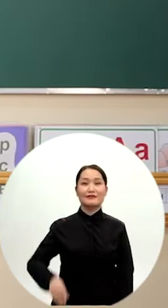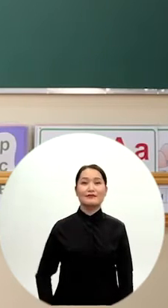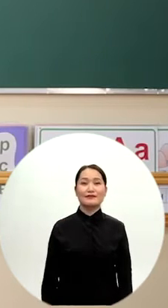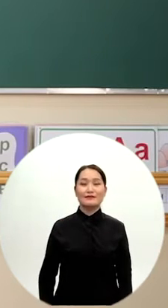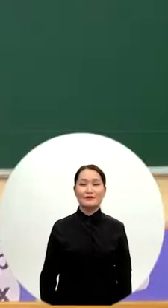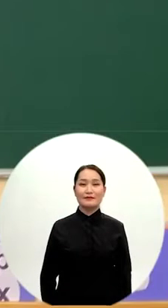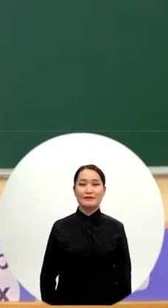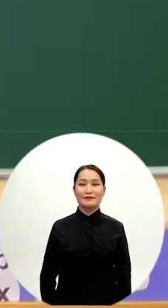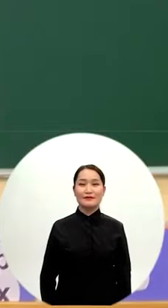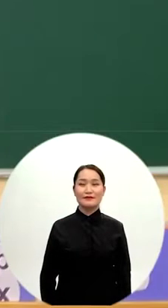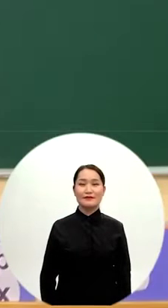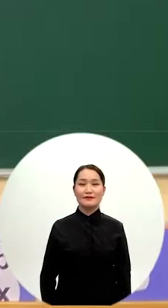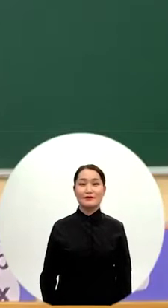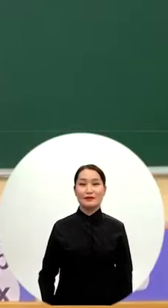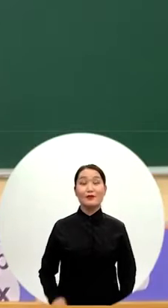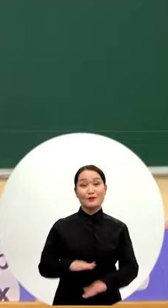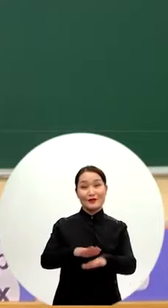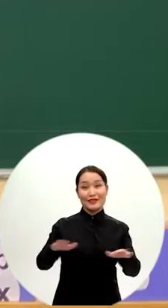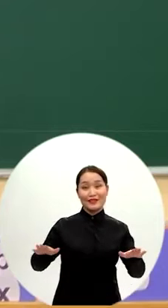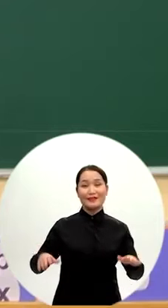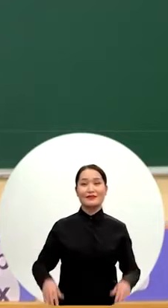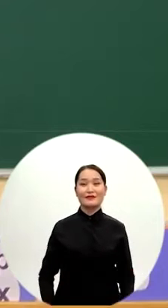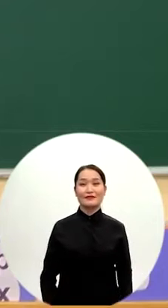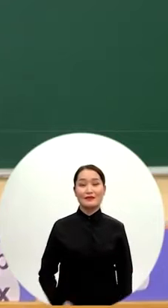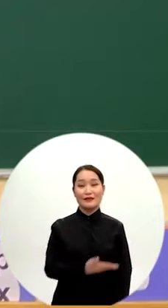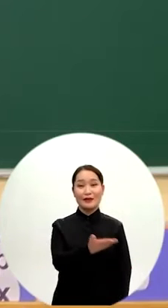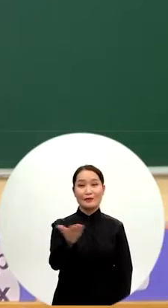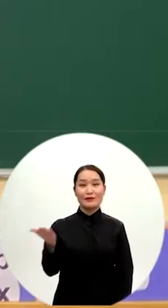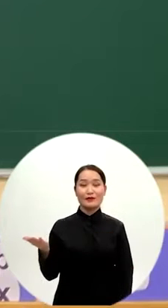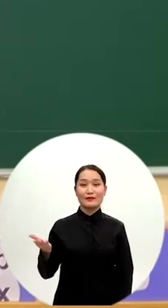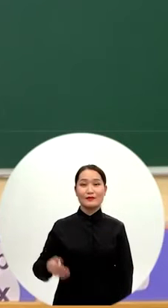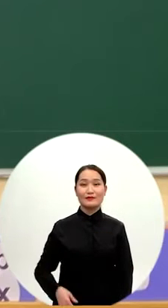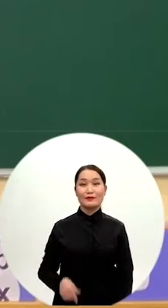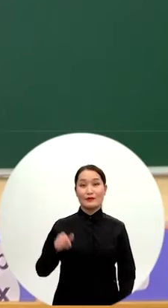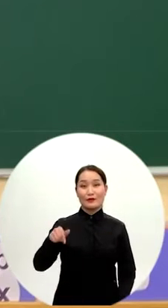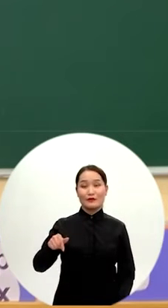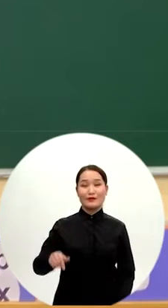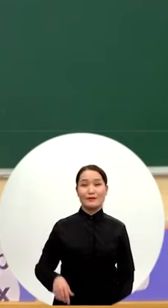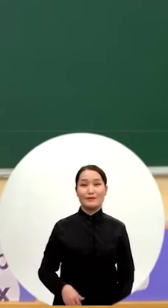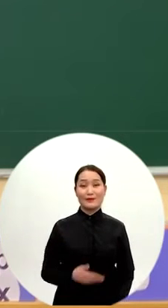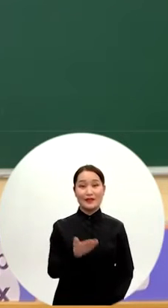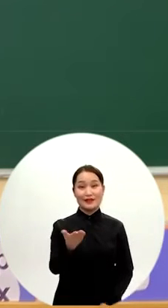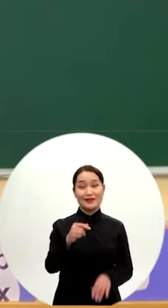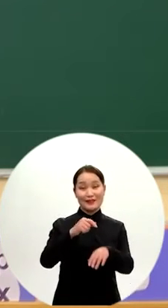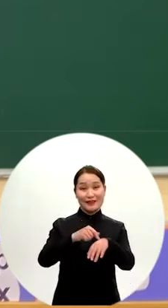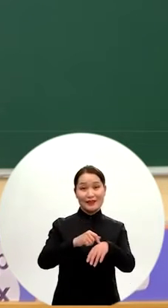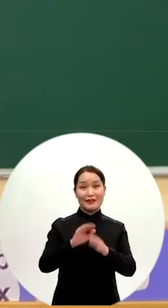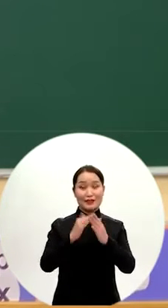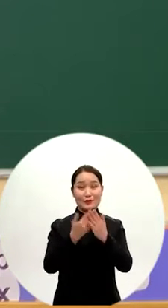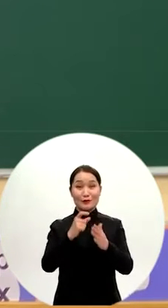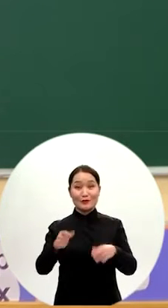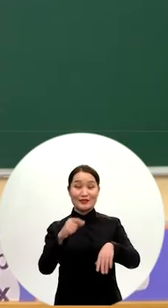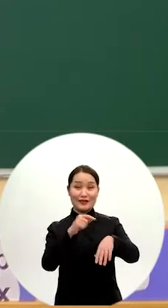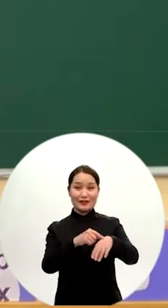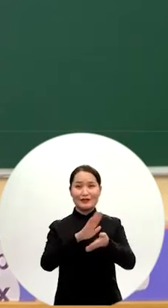хөвшөөрэй. За хүүхдүүд ээ та бүхэн яг одоо та нарын гар, танай